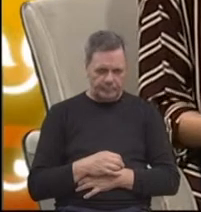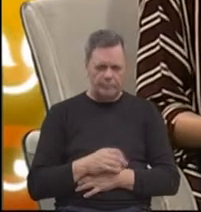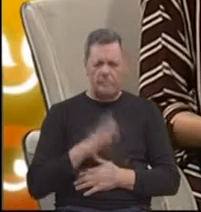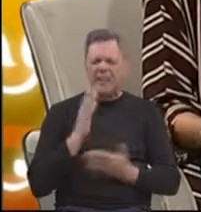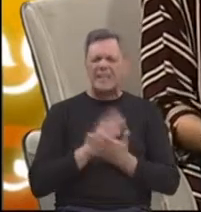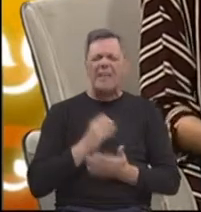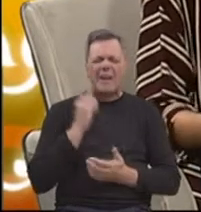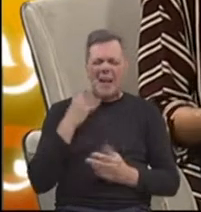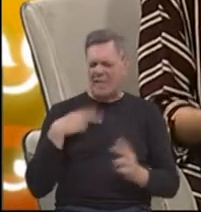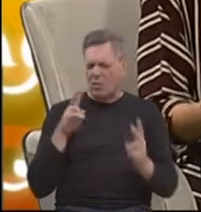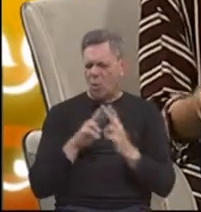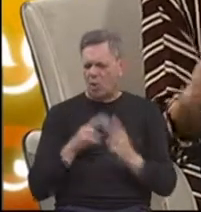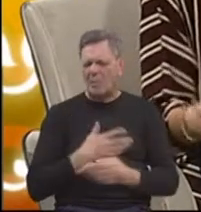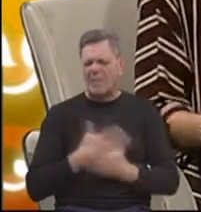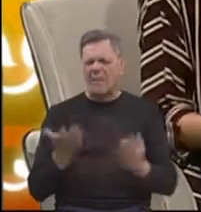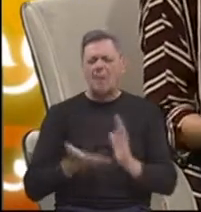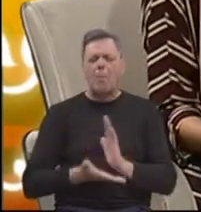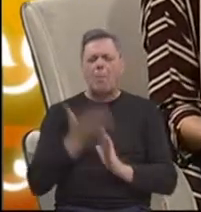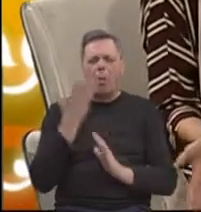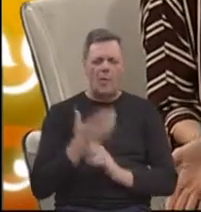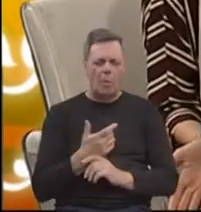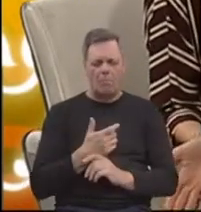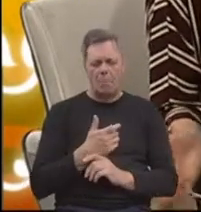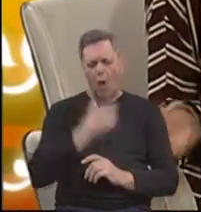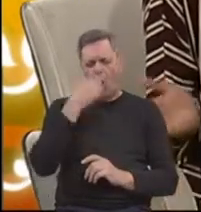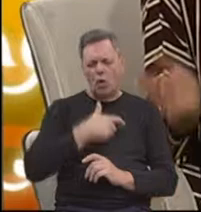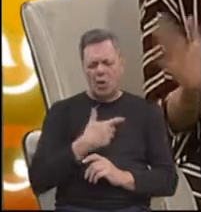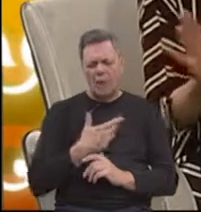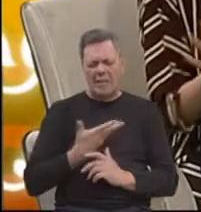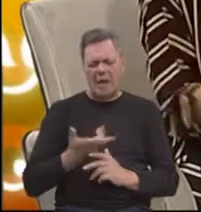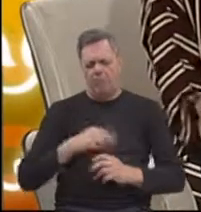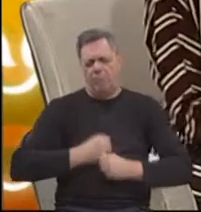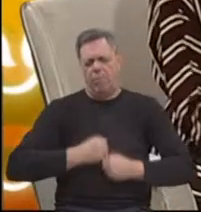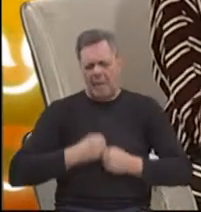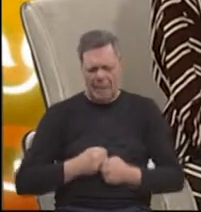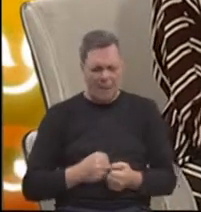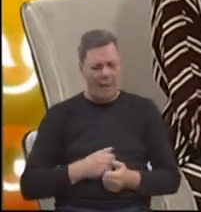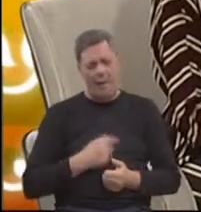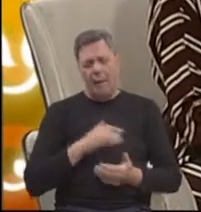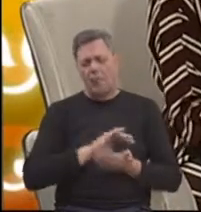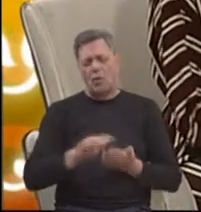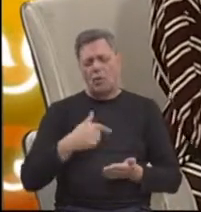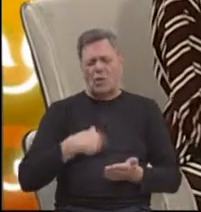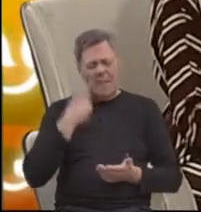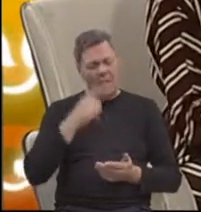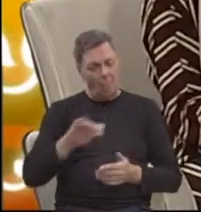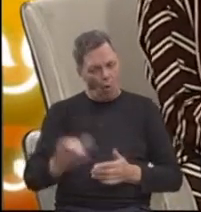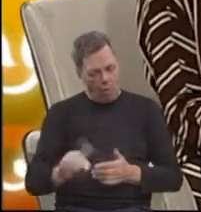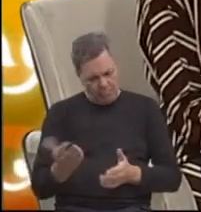Svakim danom se suočavamo sa sve većim porastom osoba sa prekomjernom tjelesnom masom. Pogotovo to sada vidimo kod